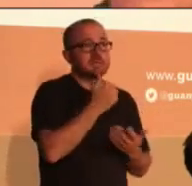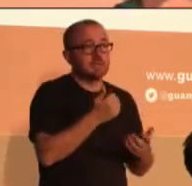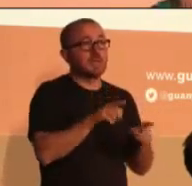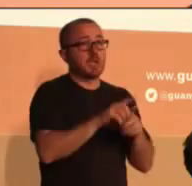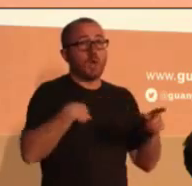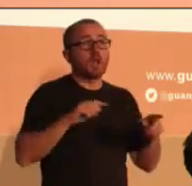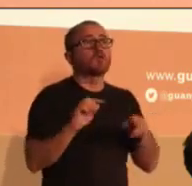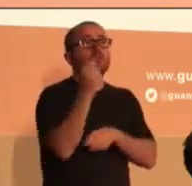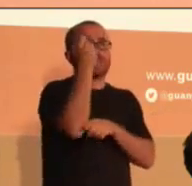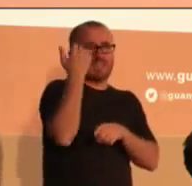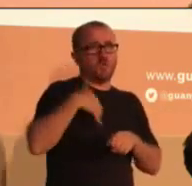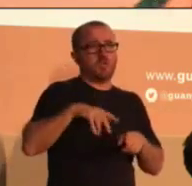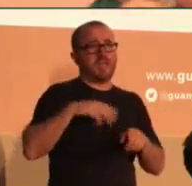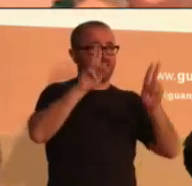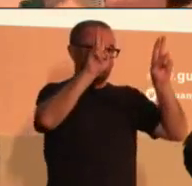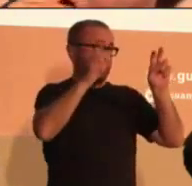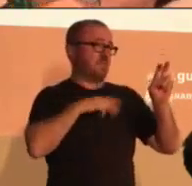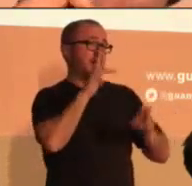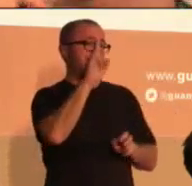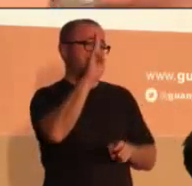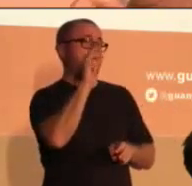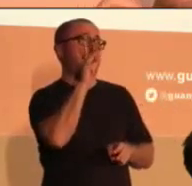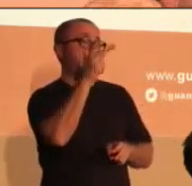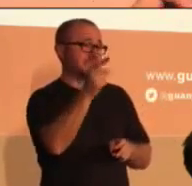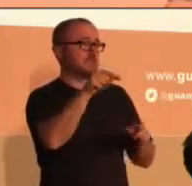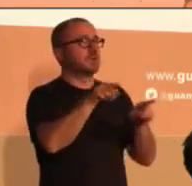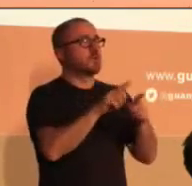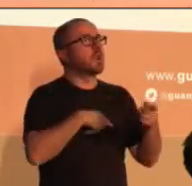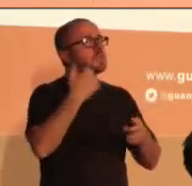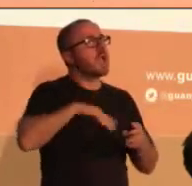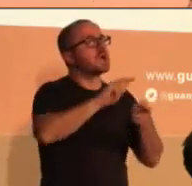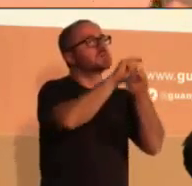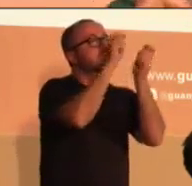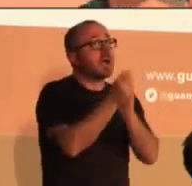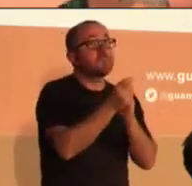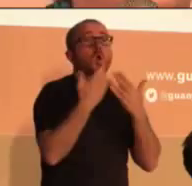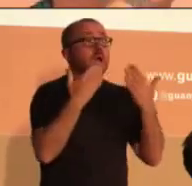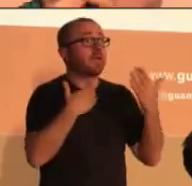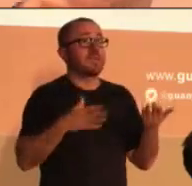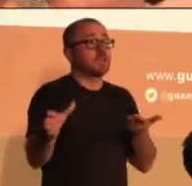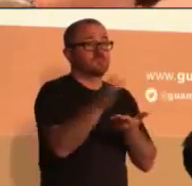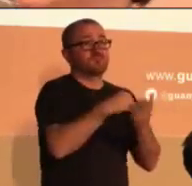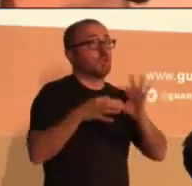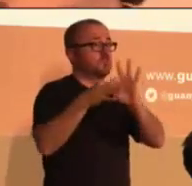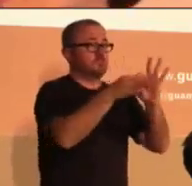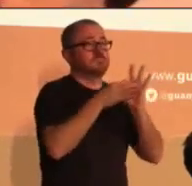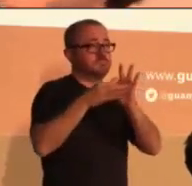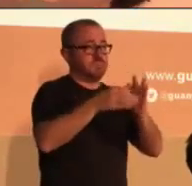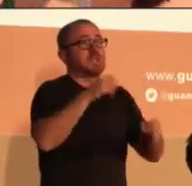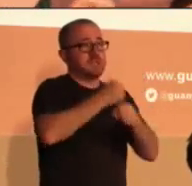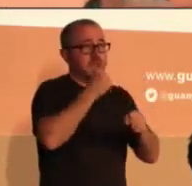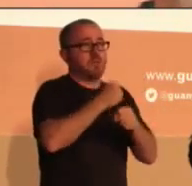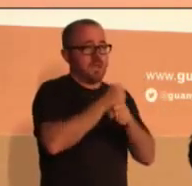petita, és una gran victòria, aquest canvi d'estat ànim de col·lectiu, no? És el crit de guerra del si es pot, si se puede.